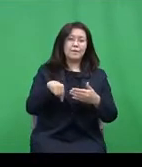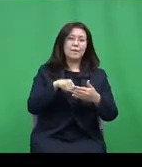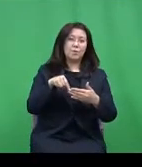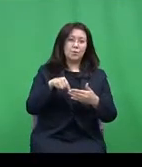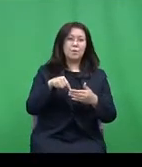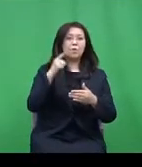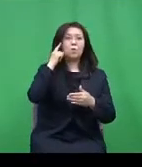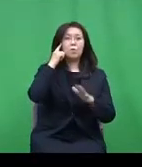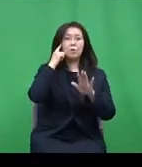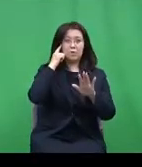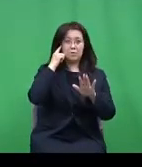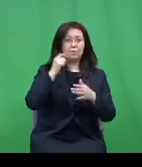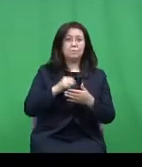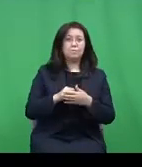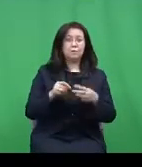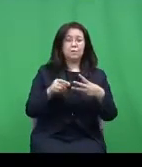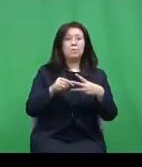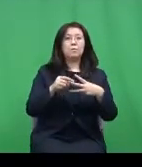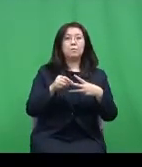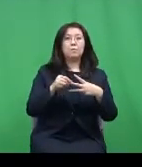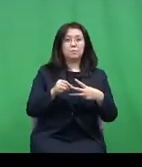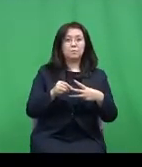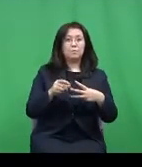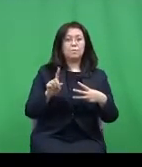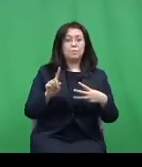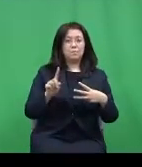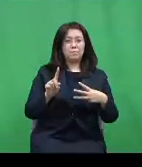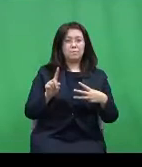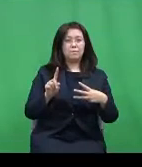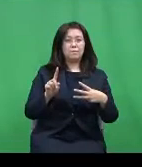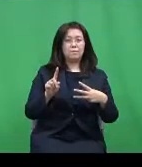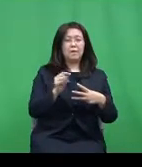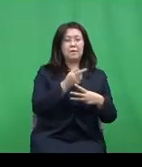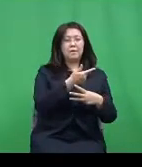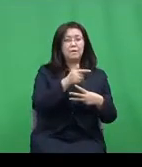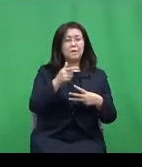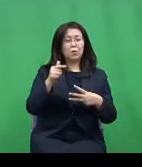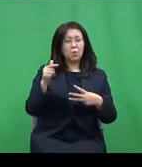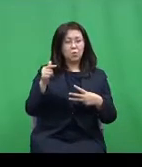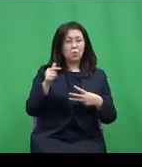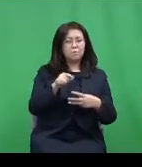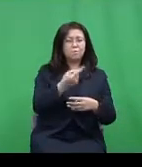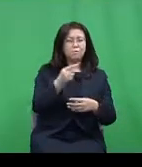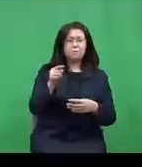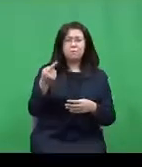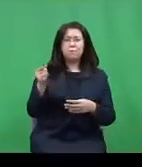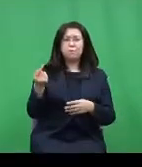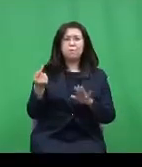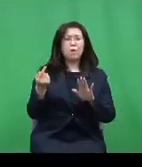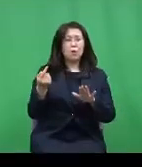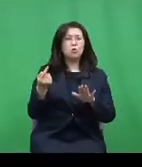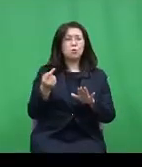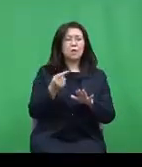ことだったと思います。まあ、2つ目はですね、まあそうですね、いろいろなことがある